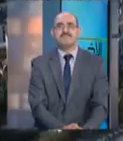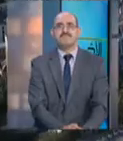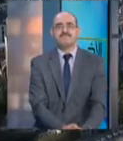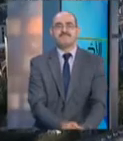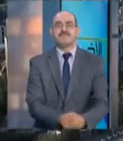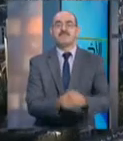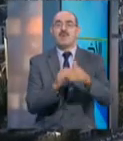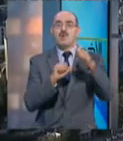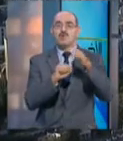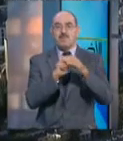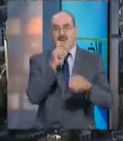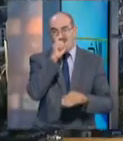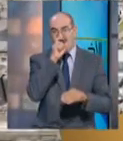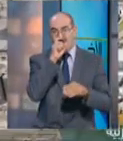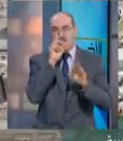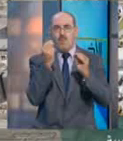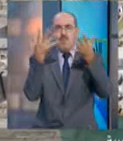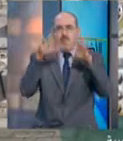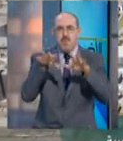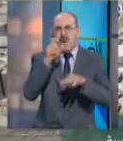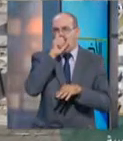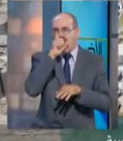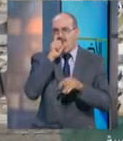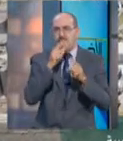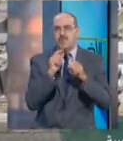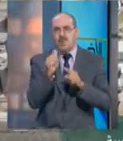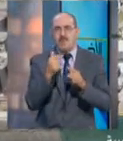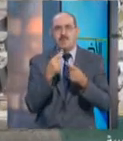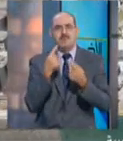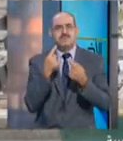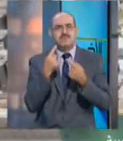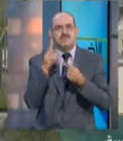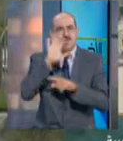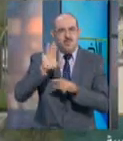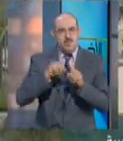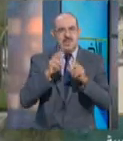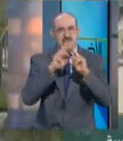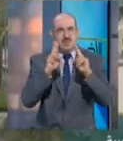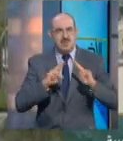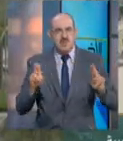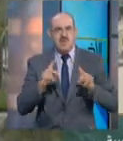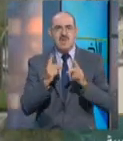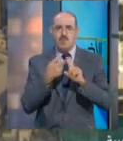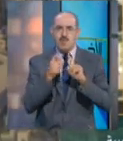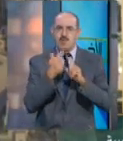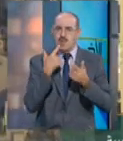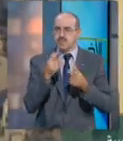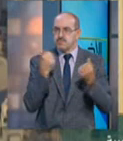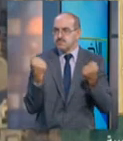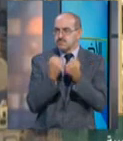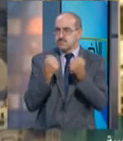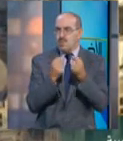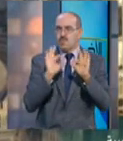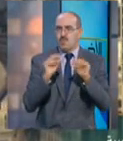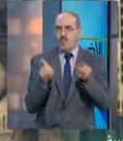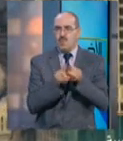القمة العربية التي يرتقب أن تطرح قضايا الساعة عربيا إقليميا ودوليا من المنتظر أن